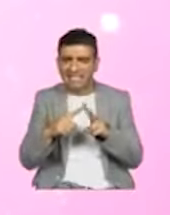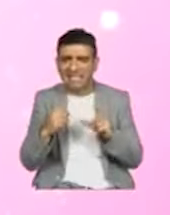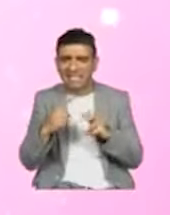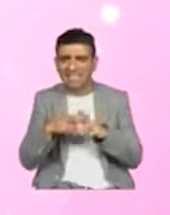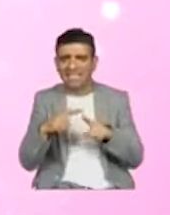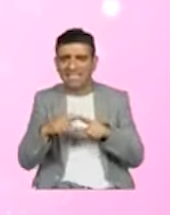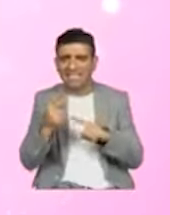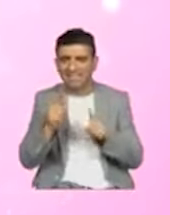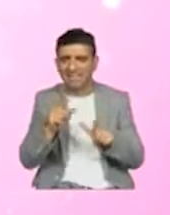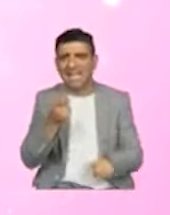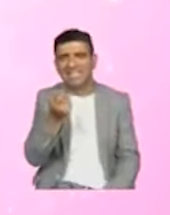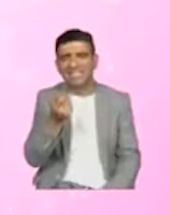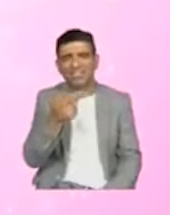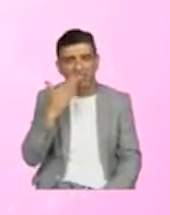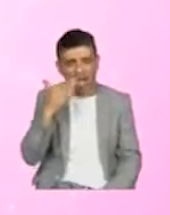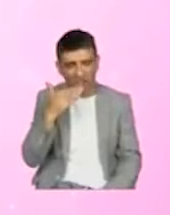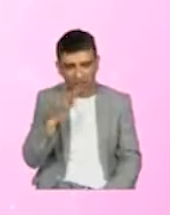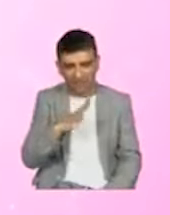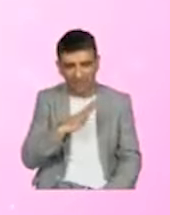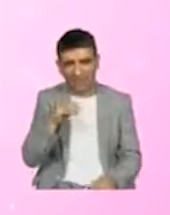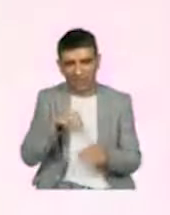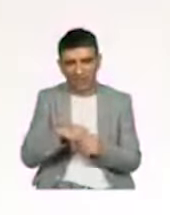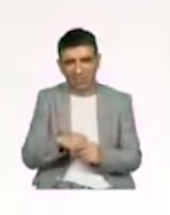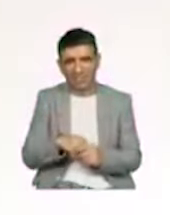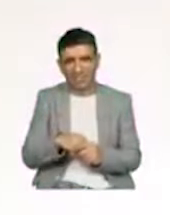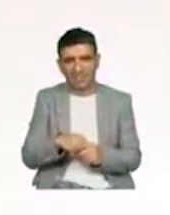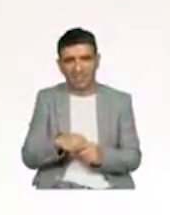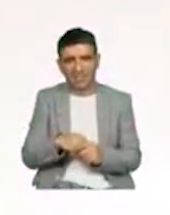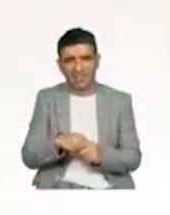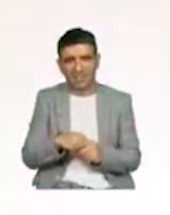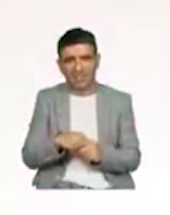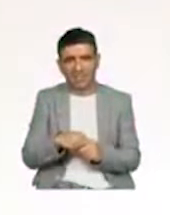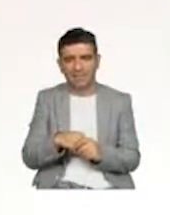azıcık şeker ve acı. Okey.